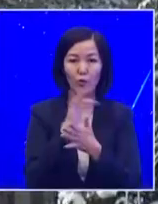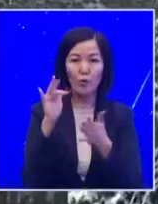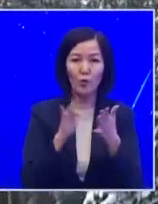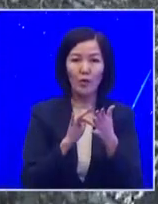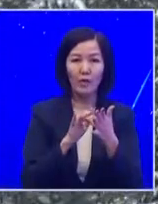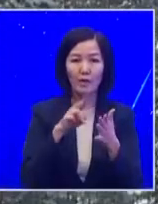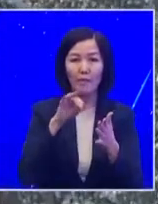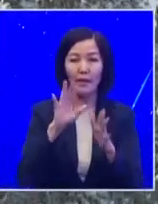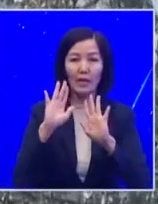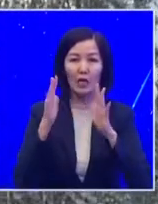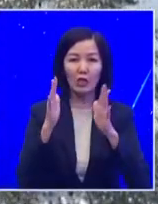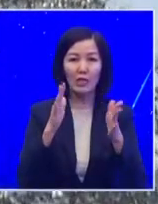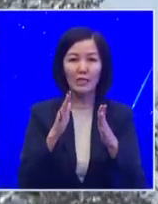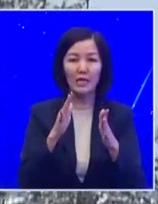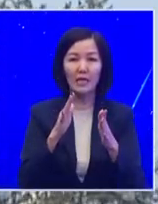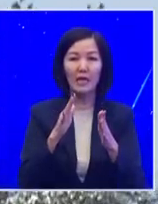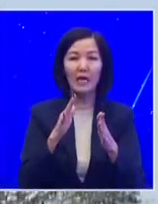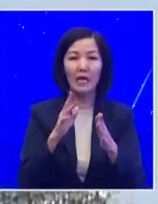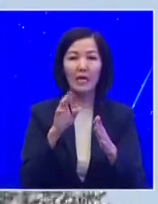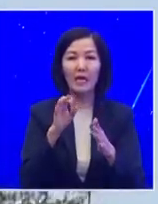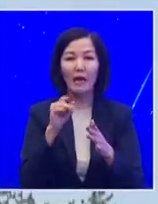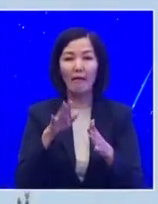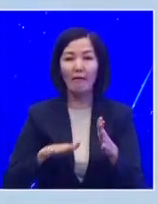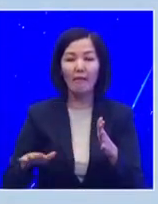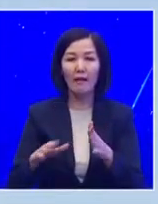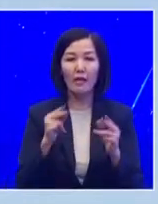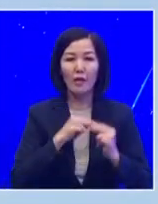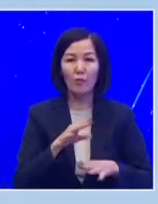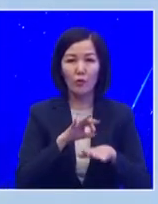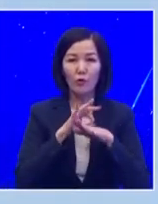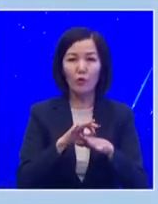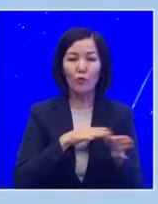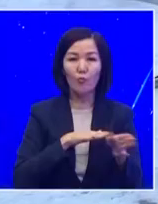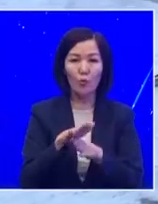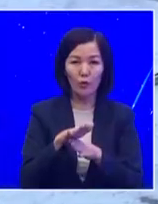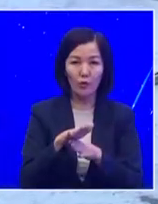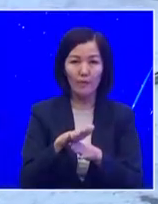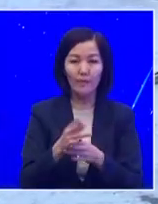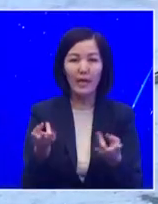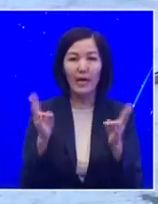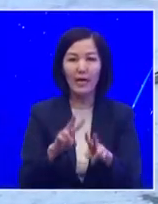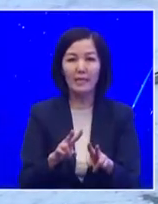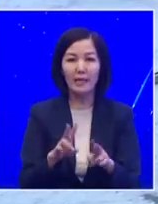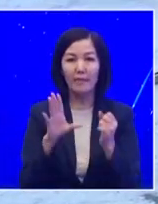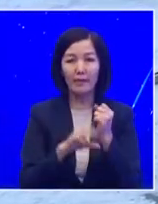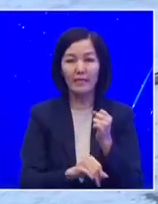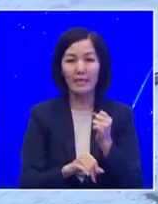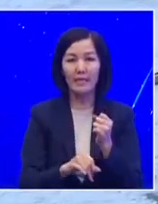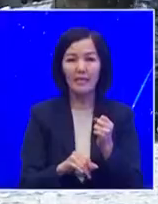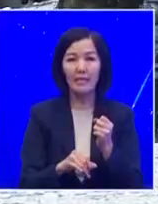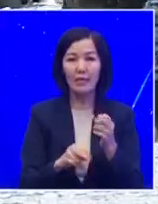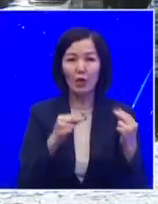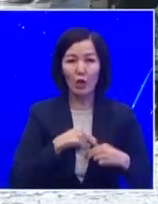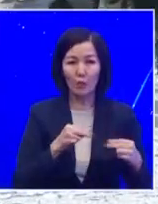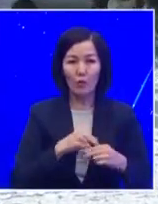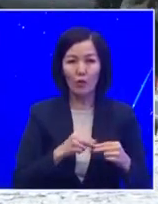в парке Жастар и на набережной реки Каратал. Работы идут полным ходом. Остались буквально последние штрихи.